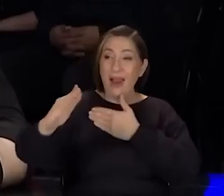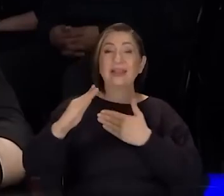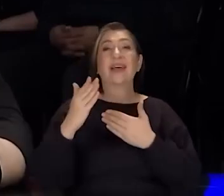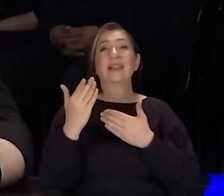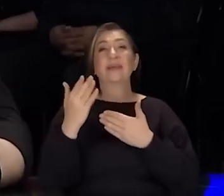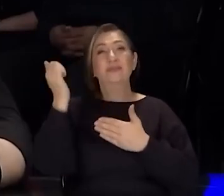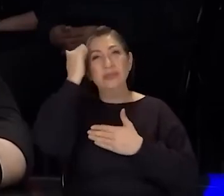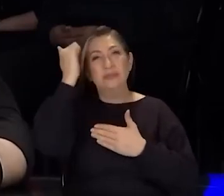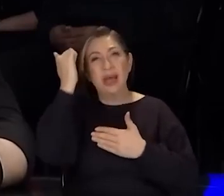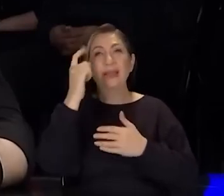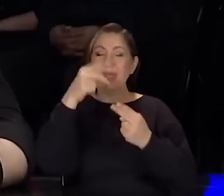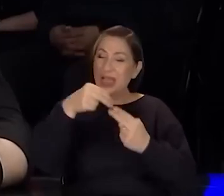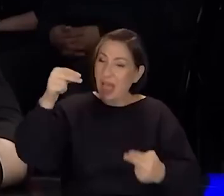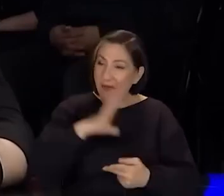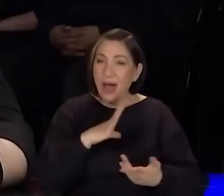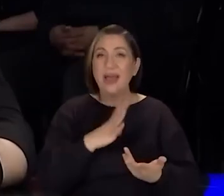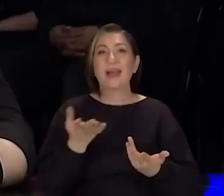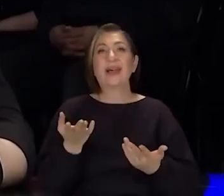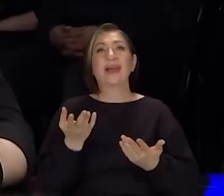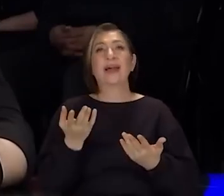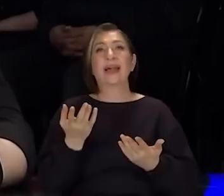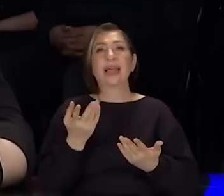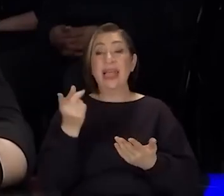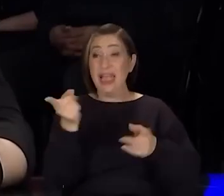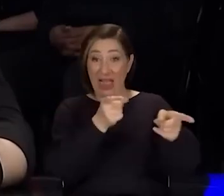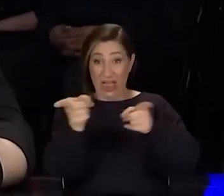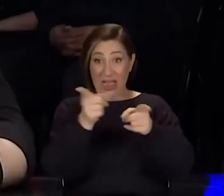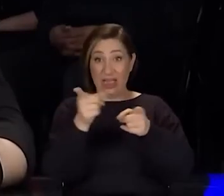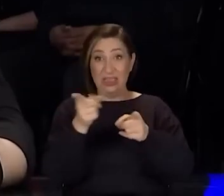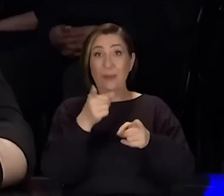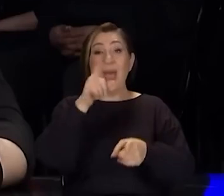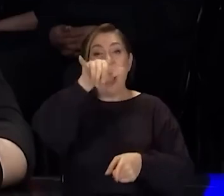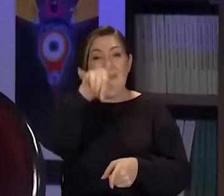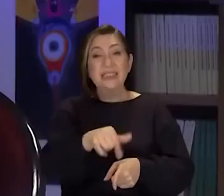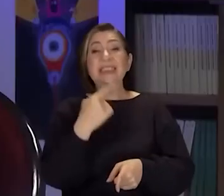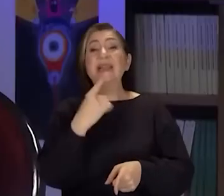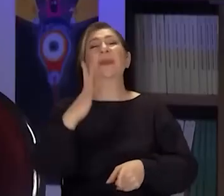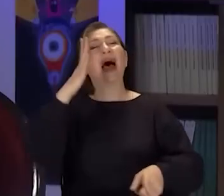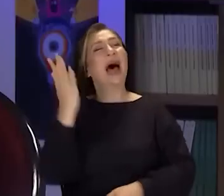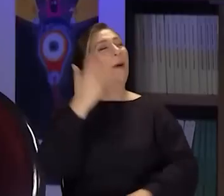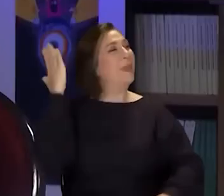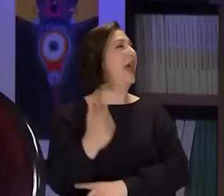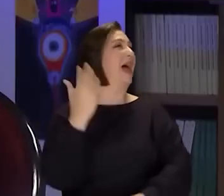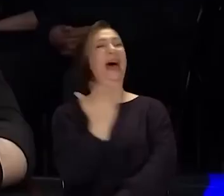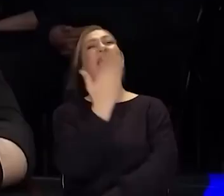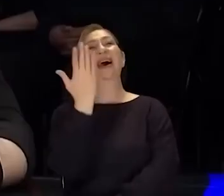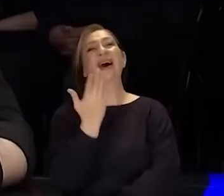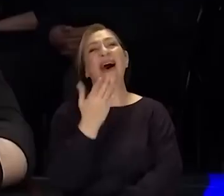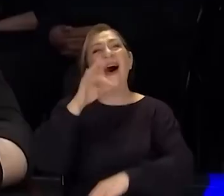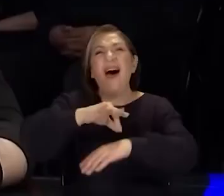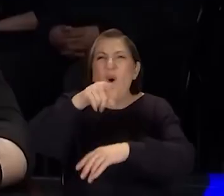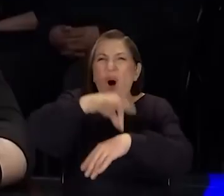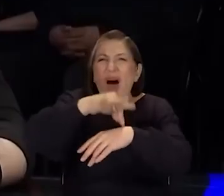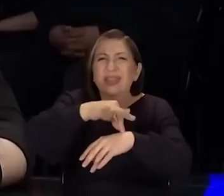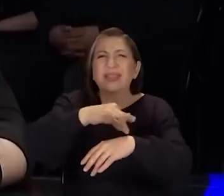ayrılıktan pişmanlık bir hikayesi var. İki kişinin arasında bir haklısın diyemeden ah be ah dediğimiz anlar vardır ya.